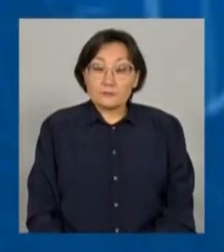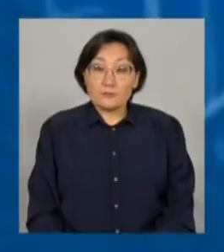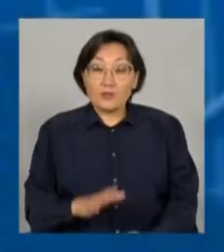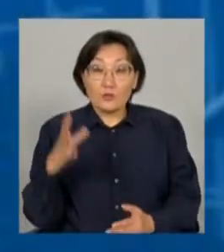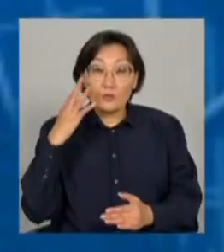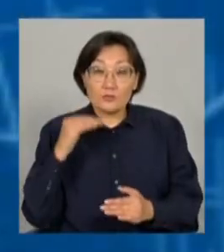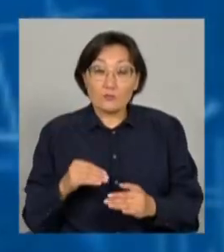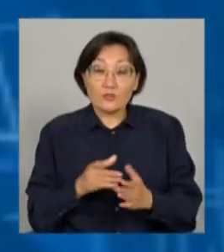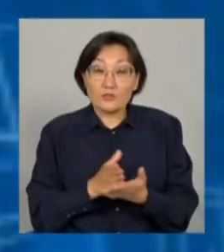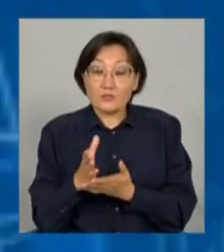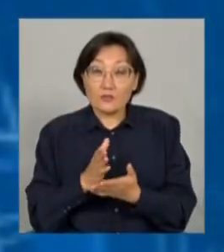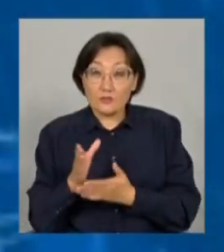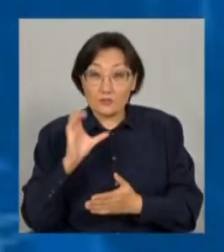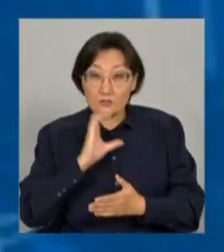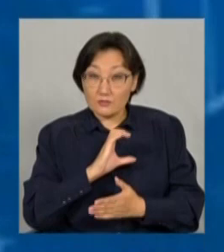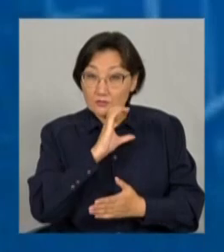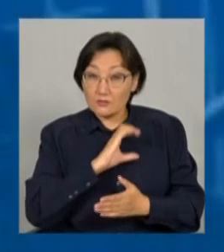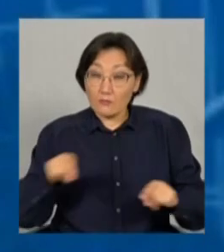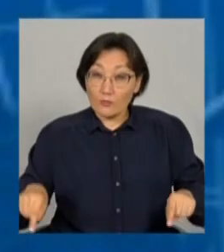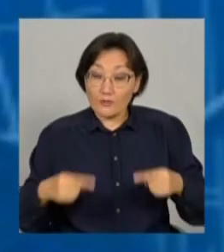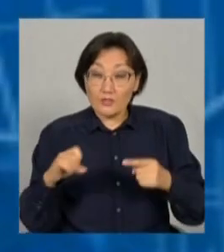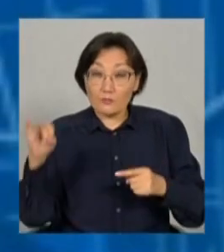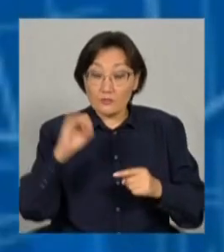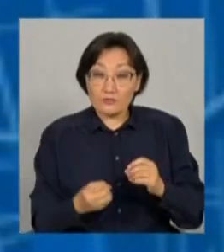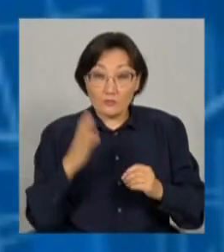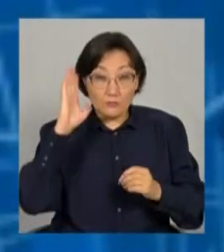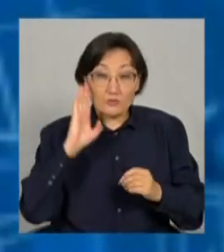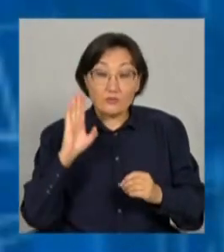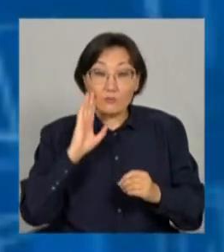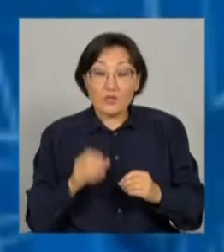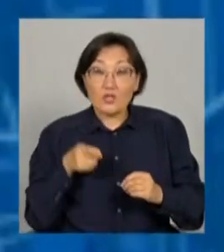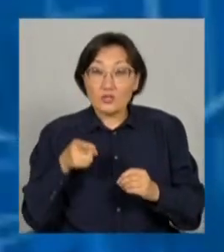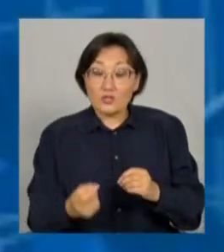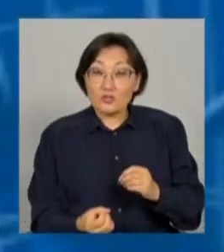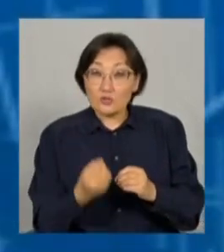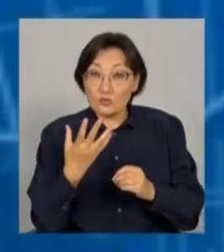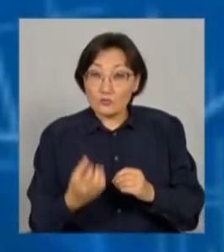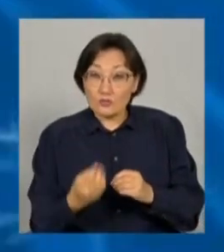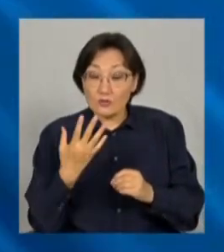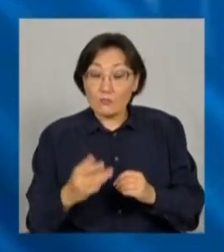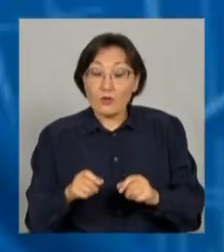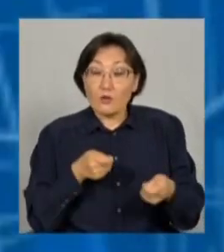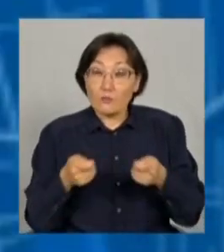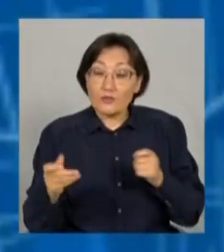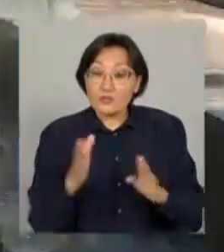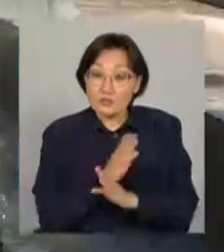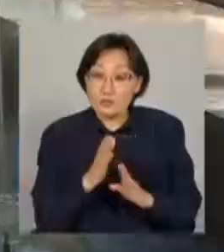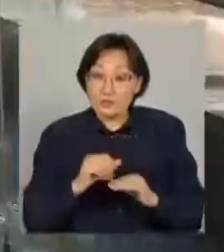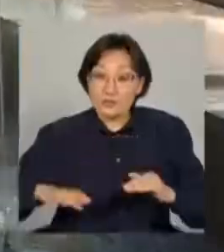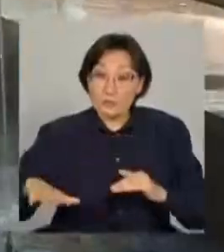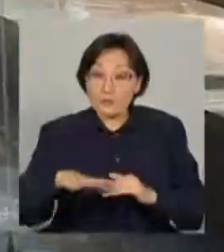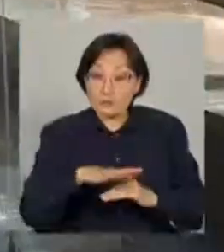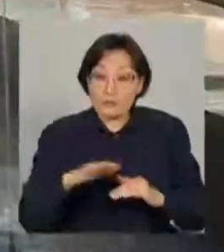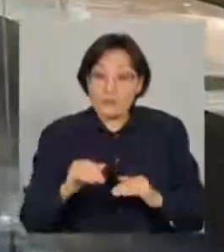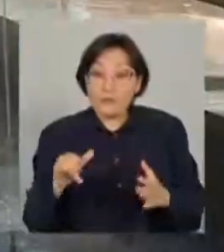В Алматы в сквере Северный восстановили исторический фонтан «Тысяча струй». Как сообщили в Управлении экологии и окружающей среды, на территории